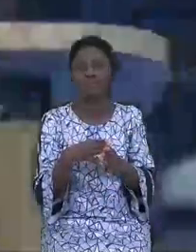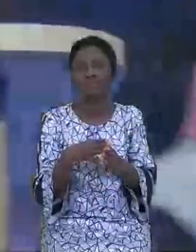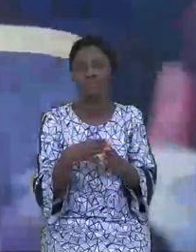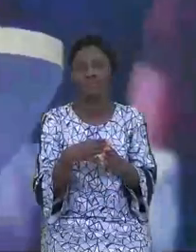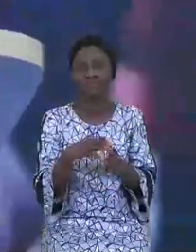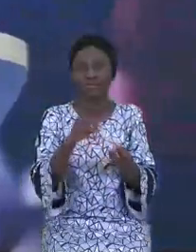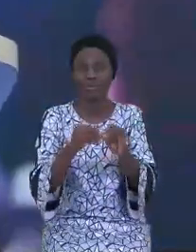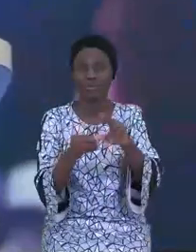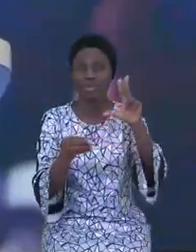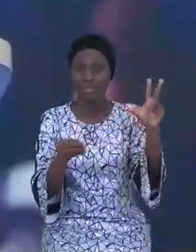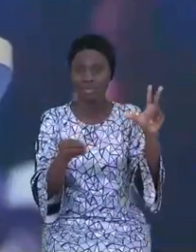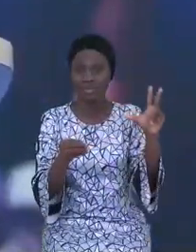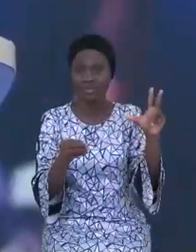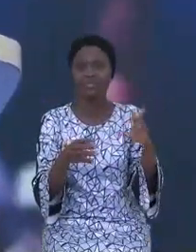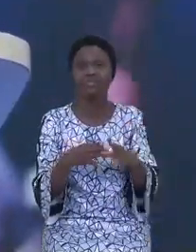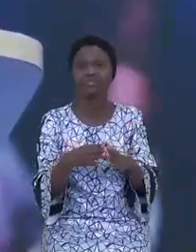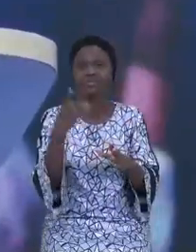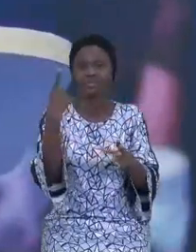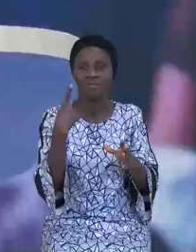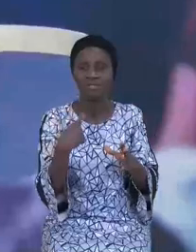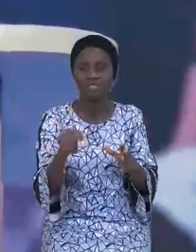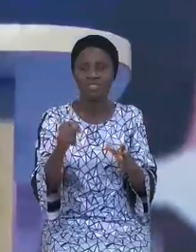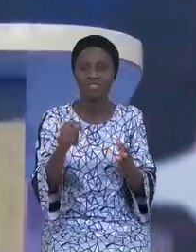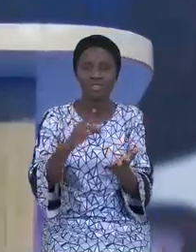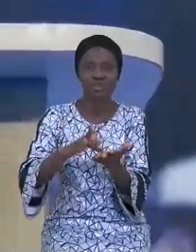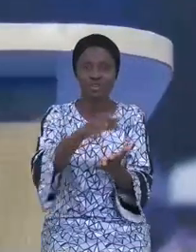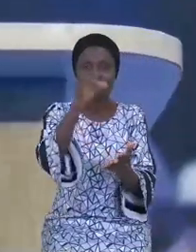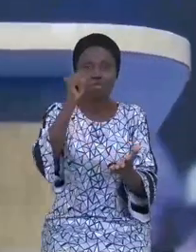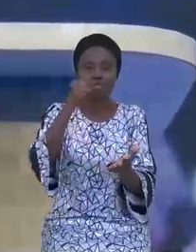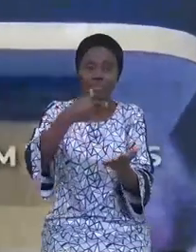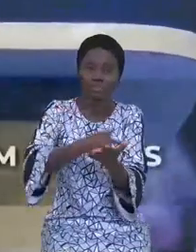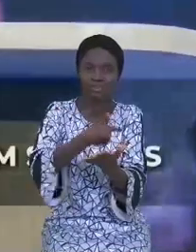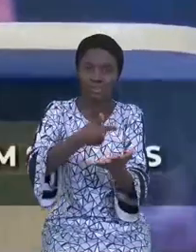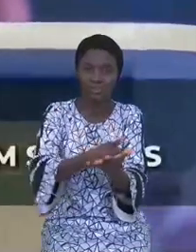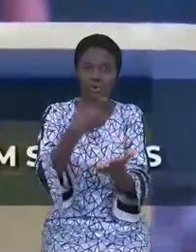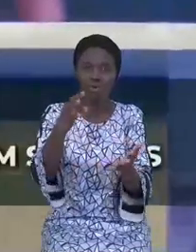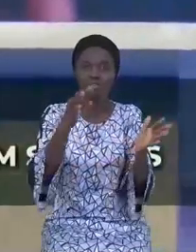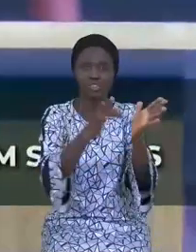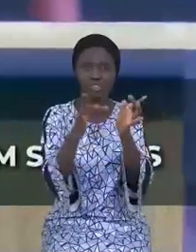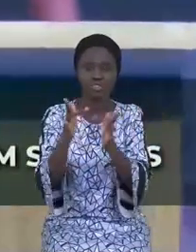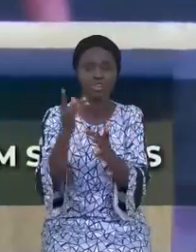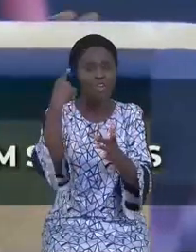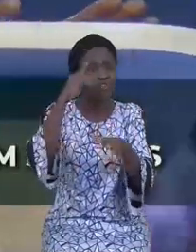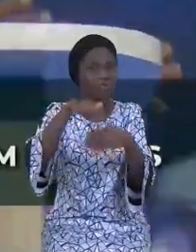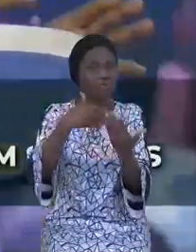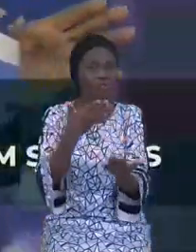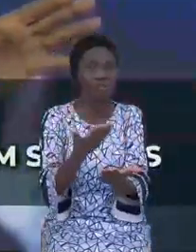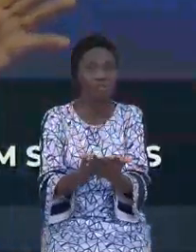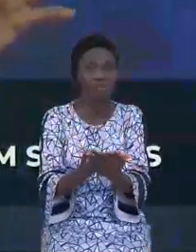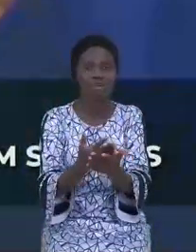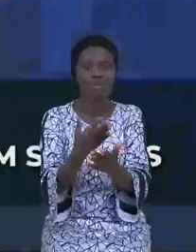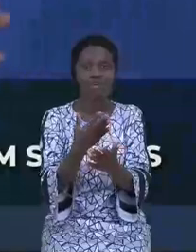Troisième point. L'évangile glorieux de Jésus pour tous ceux qui cherchent la